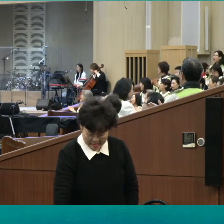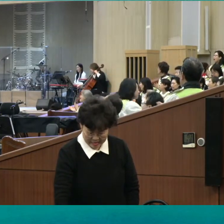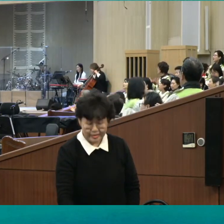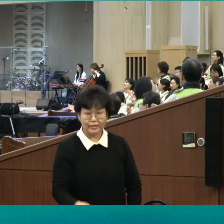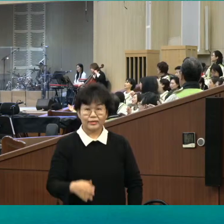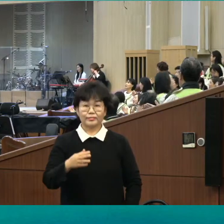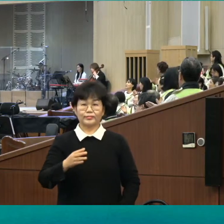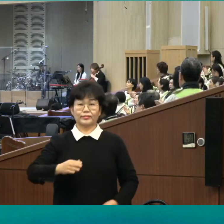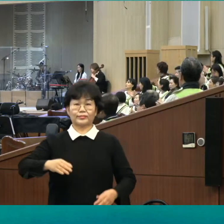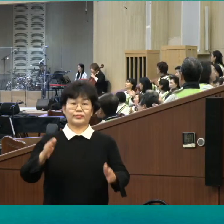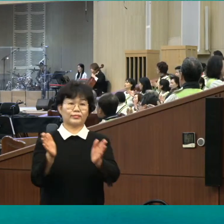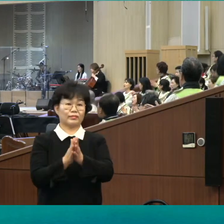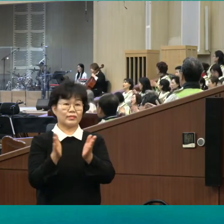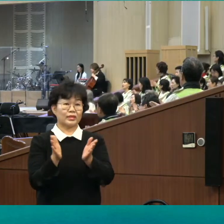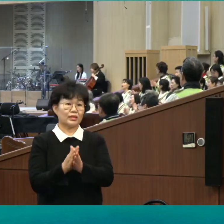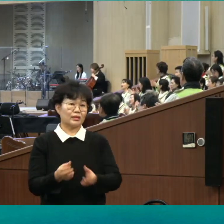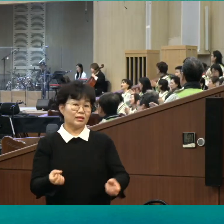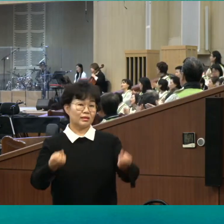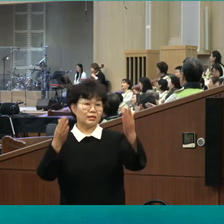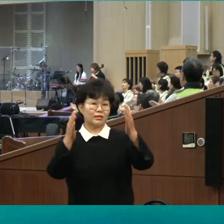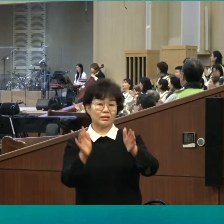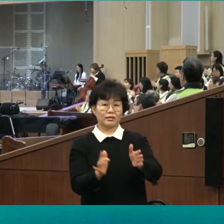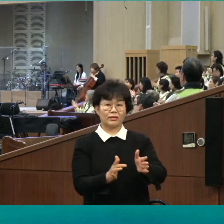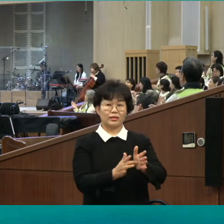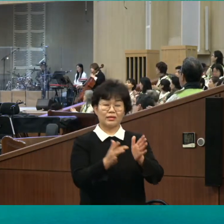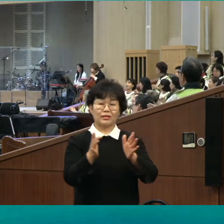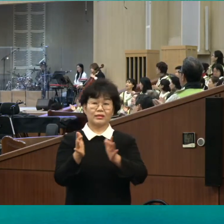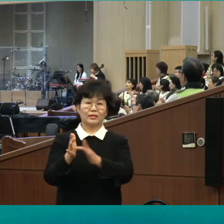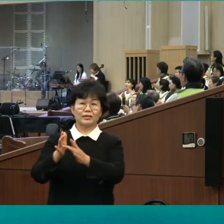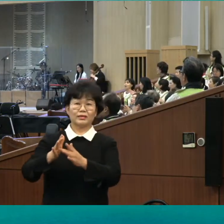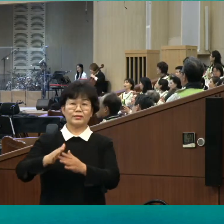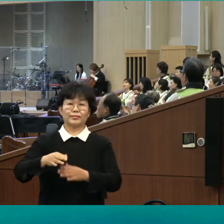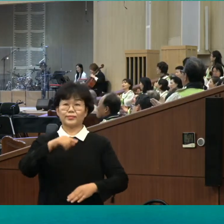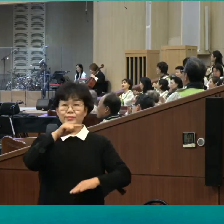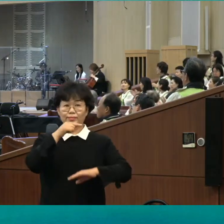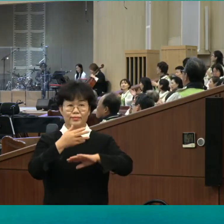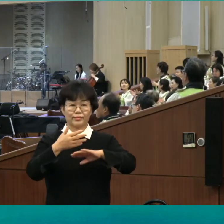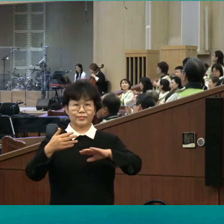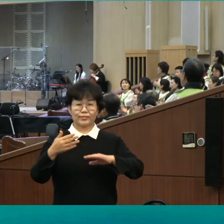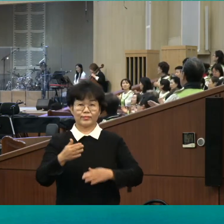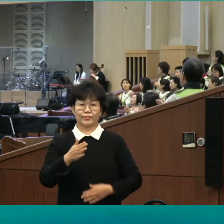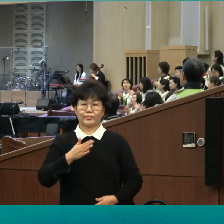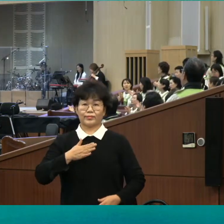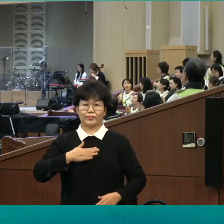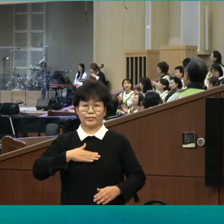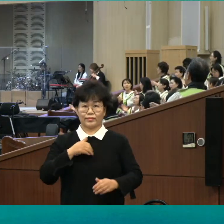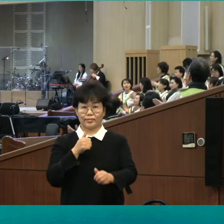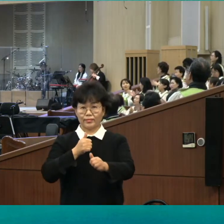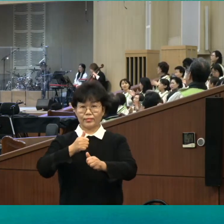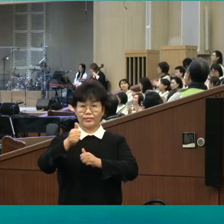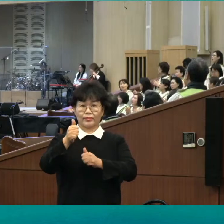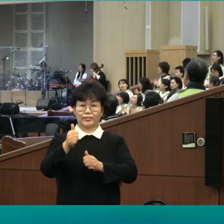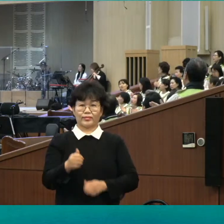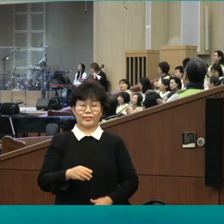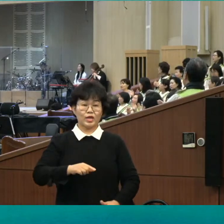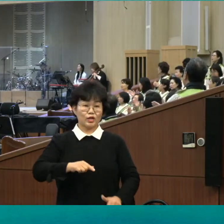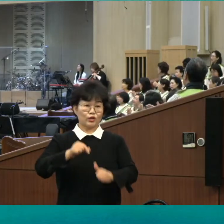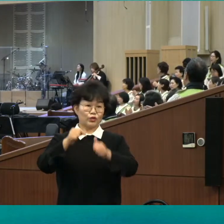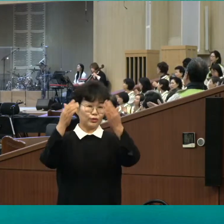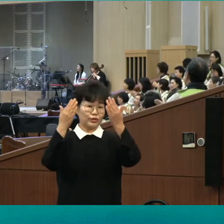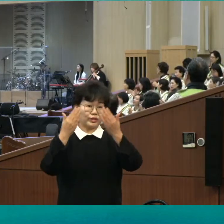할렐루야. 예수의 그 피가 내게 승리 주네